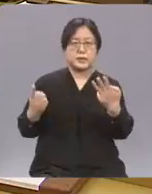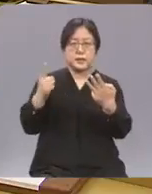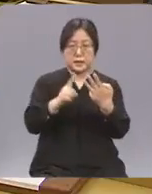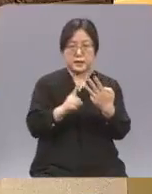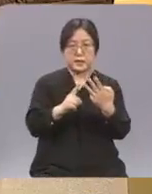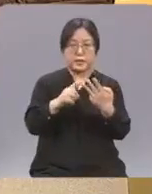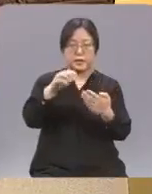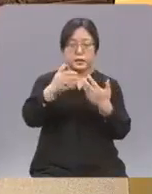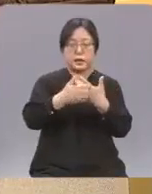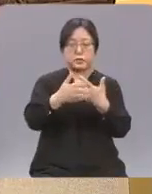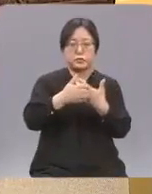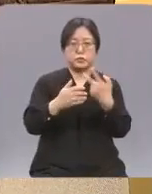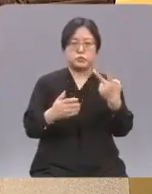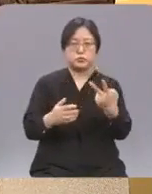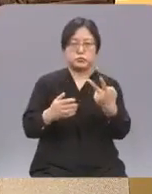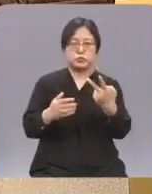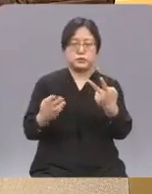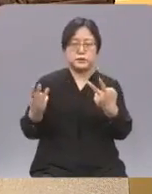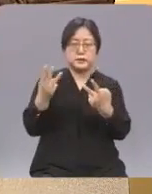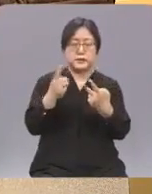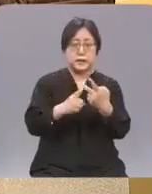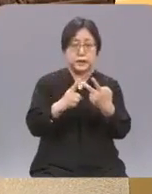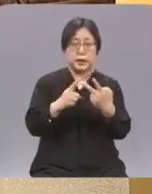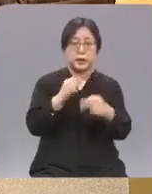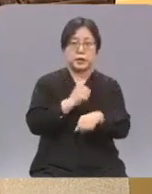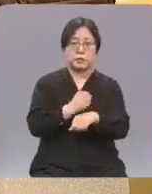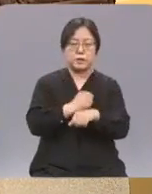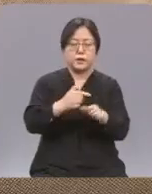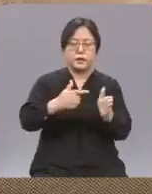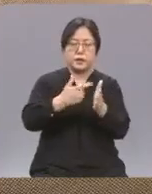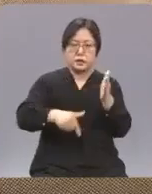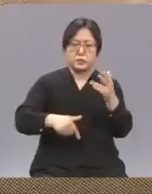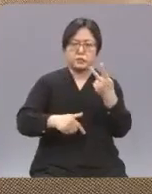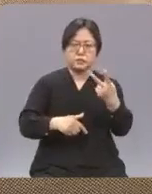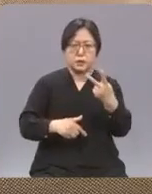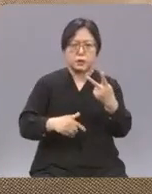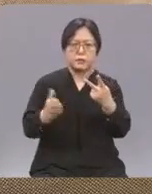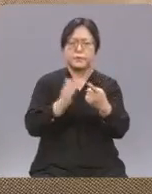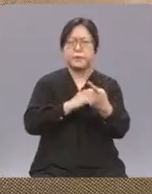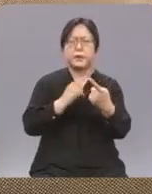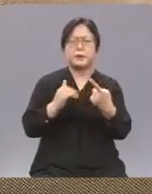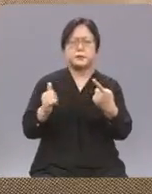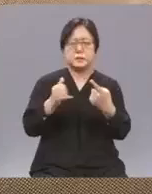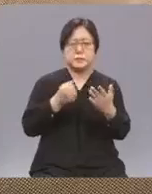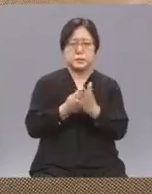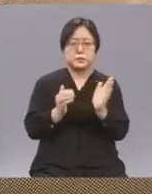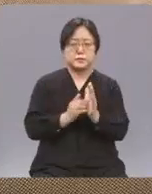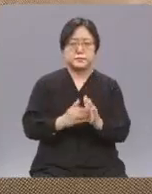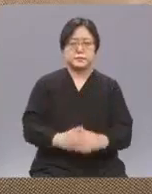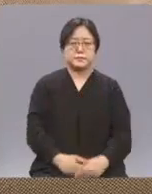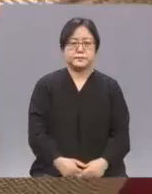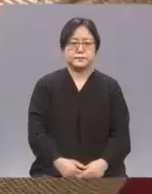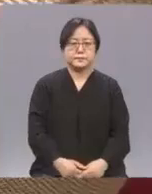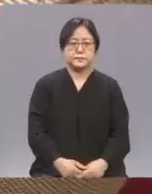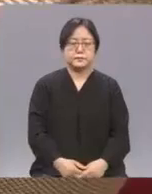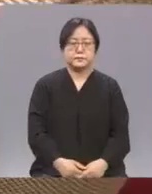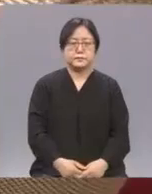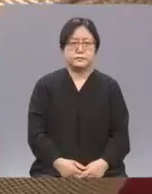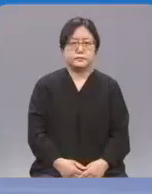4명으로, 나주시는 2명에서 3명으로 늘고 강진구는 2명에서 1명으로 줄어듭니다.